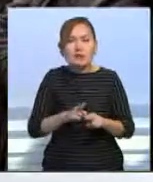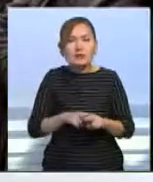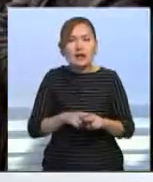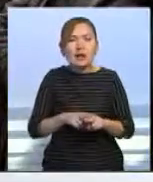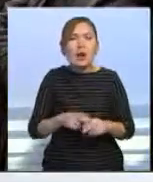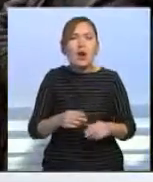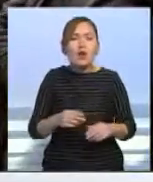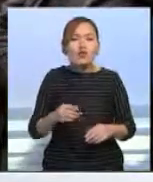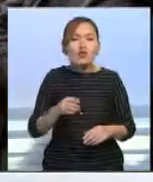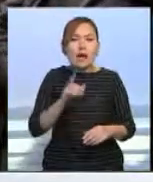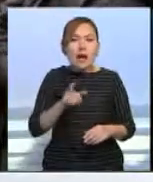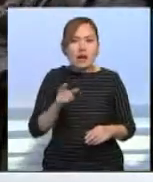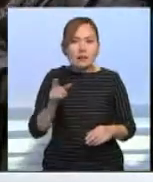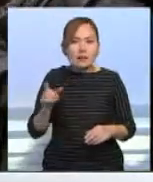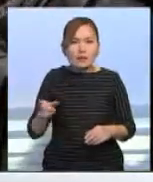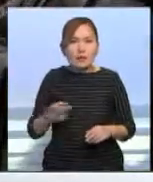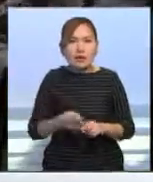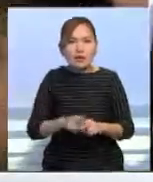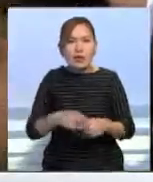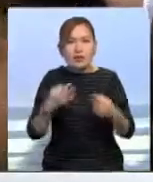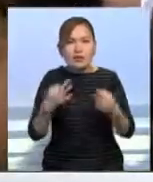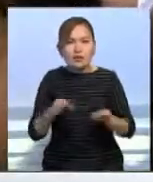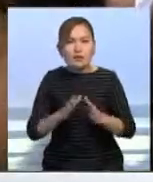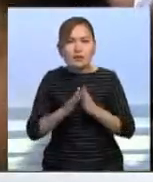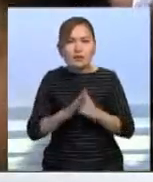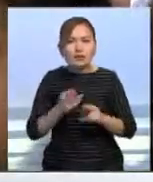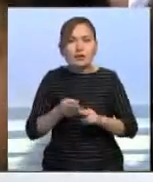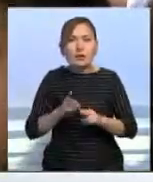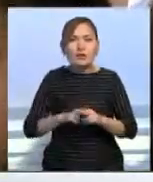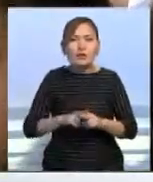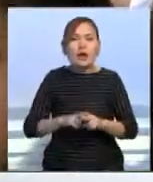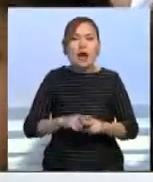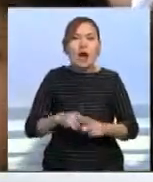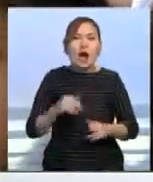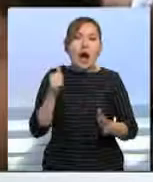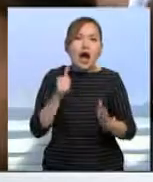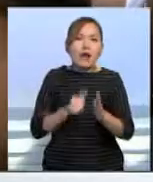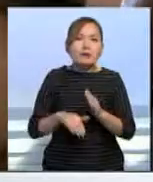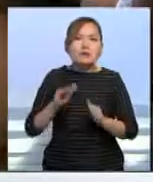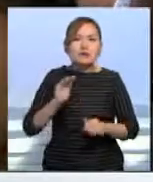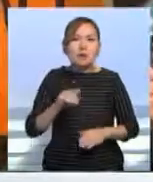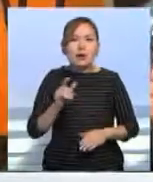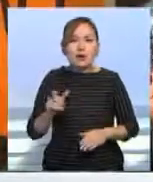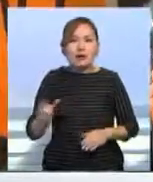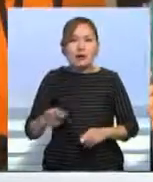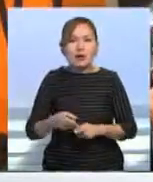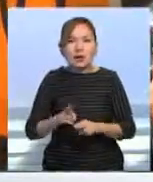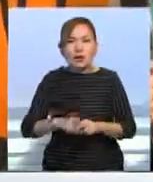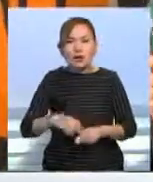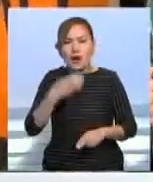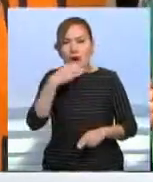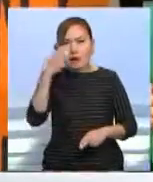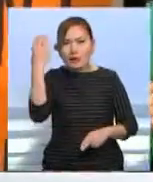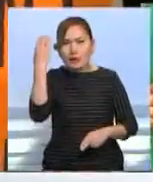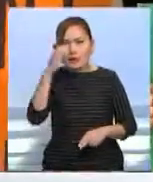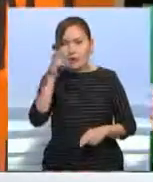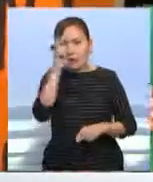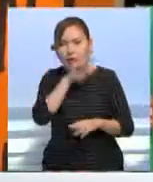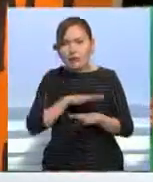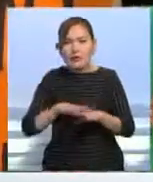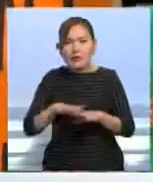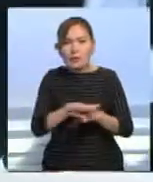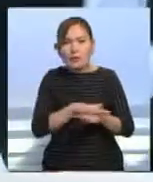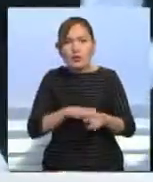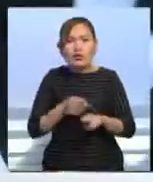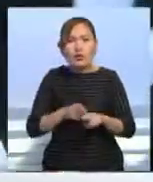олардың көпшілігінің Грекияға келгеніне бір жылдан асып кеткен. Шамамен 60 мыңға жуық адам Сирия, Ауғанстан мен Ирак елдерінен